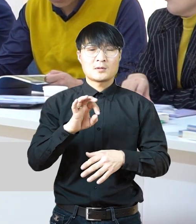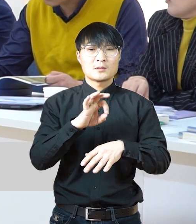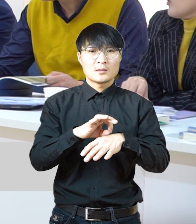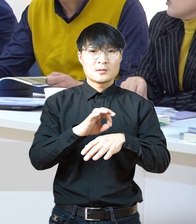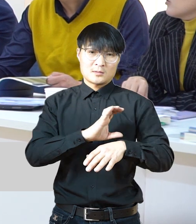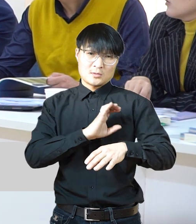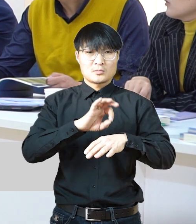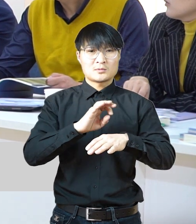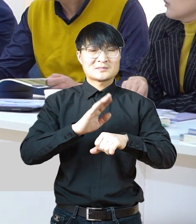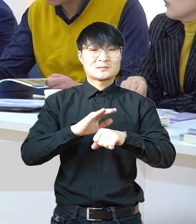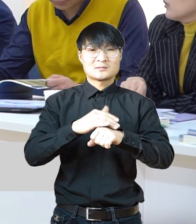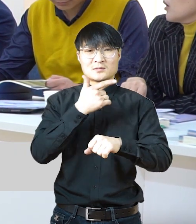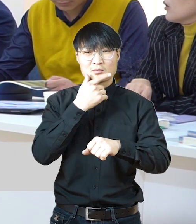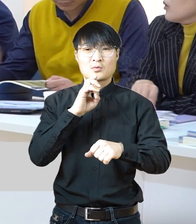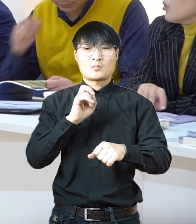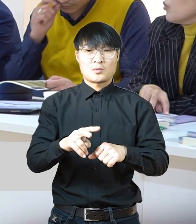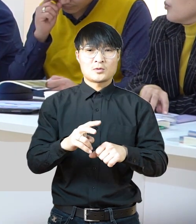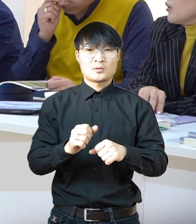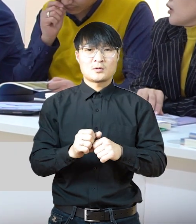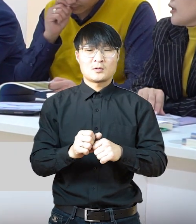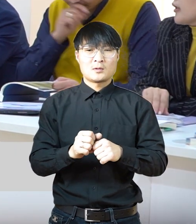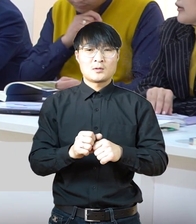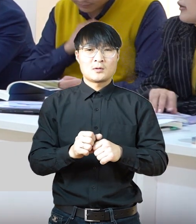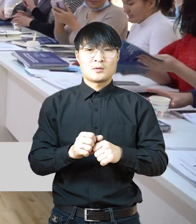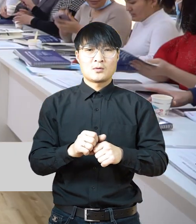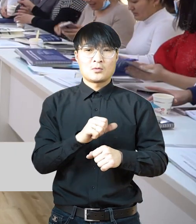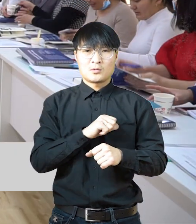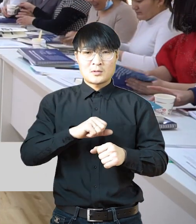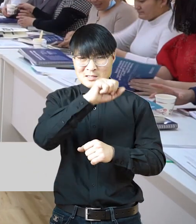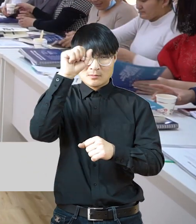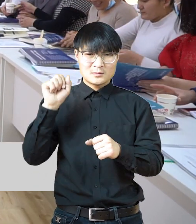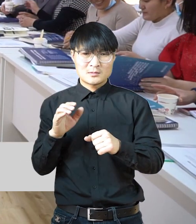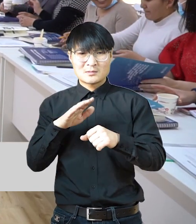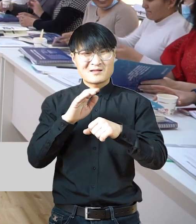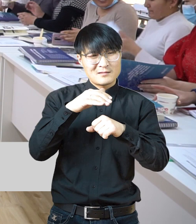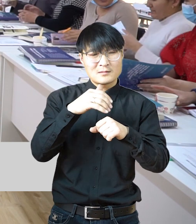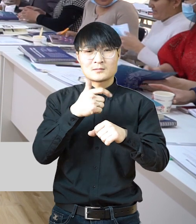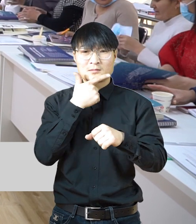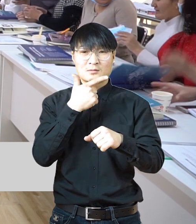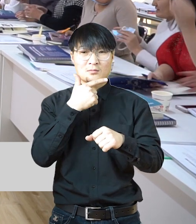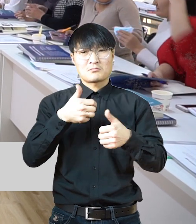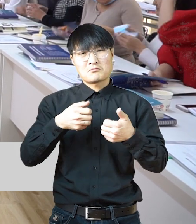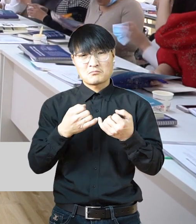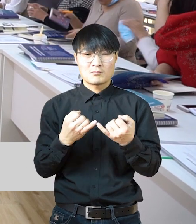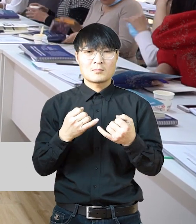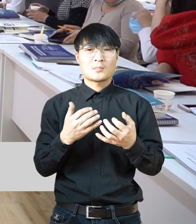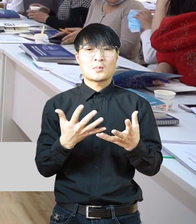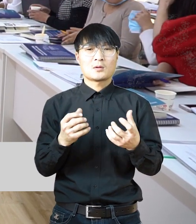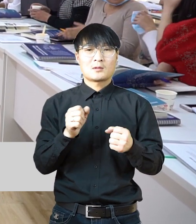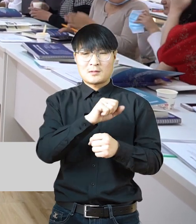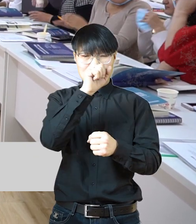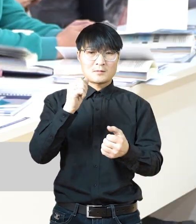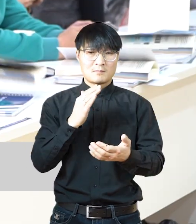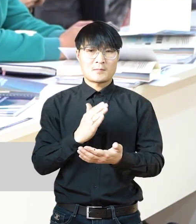эмчлэхгүйгээр даамжруулах, сэтгцийн талаар уламжлалт буруу ойлголтосоо болоод өөрт тулгарч байгаа сэтгцийн асуудаа тодорхойлж чадахгүй байх зэрэг хүндрэлийг даван